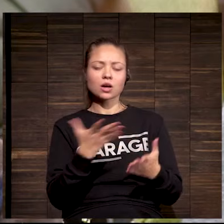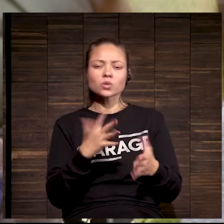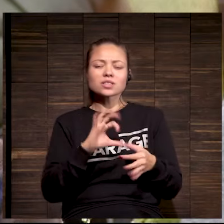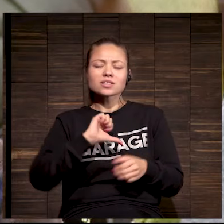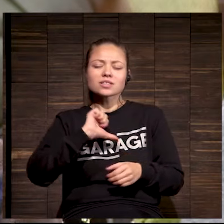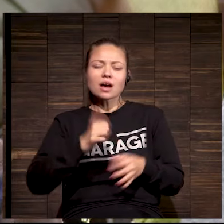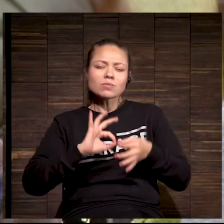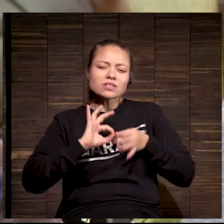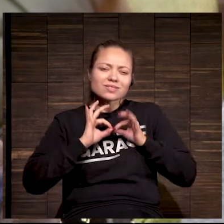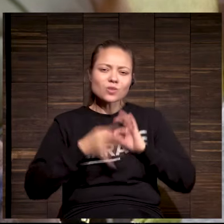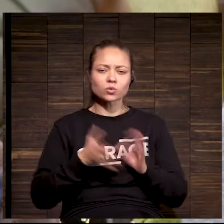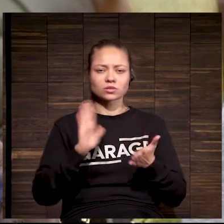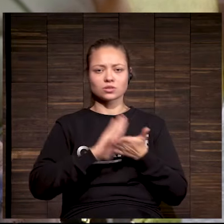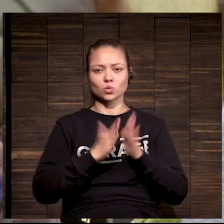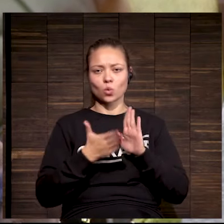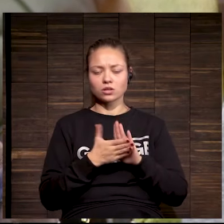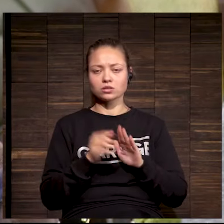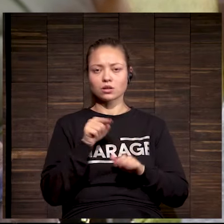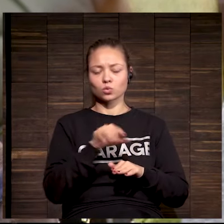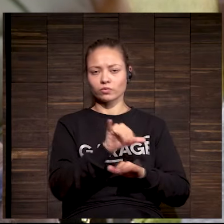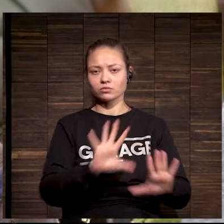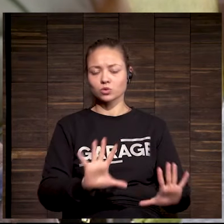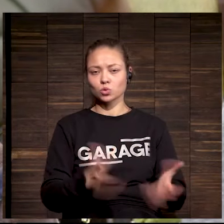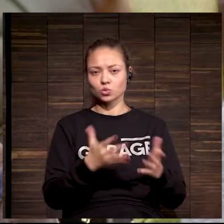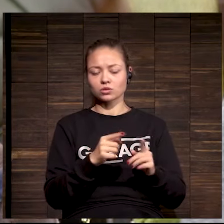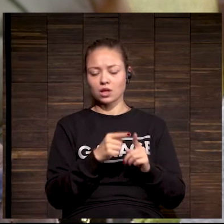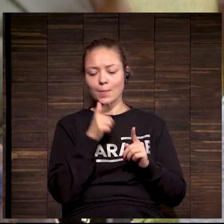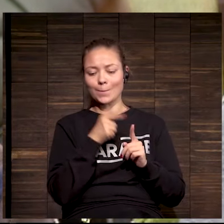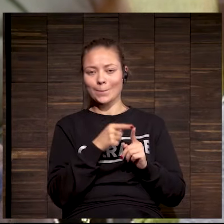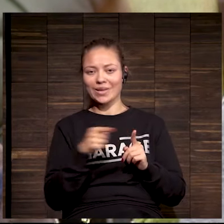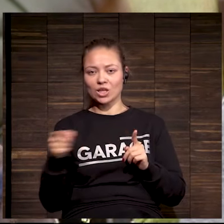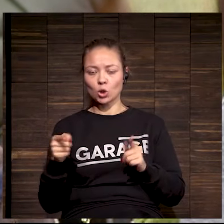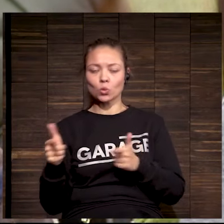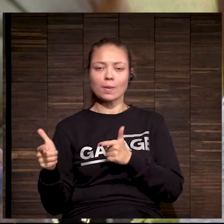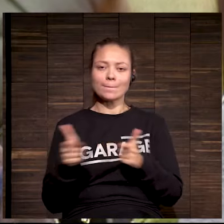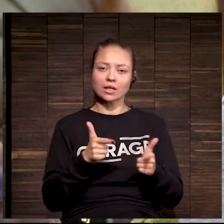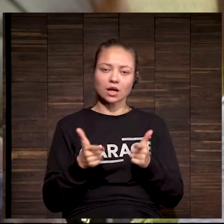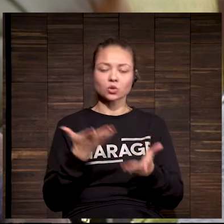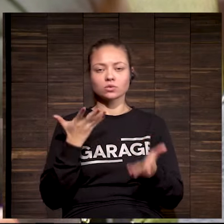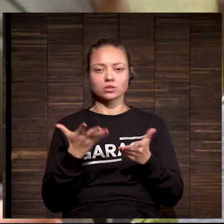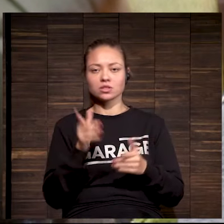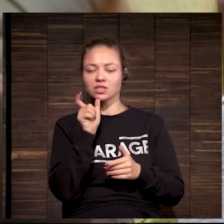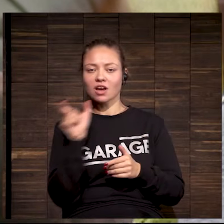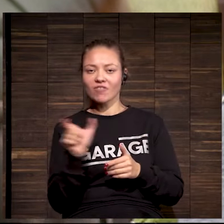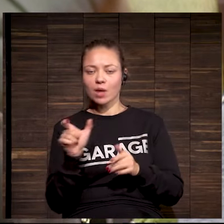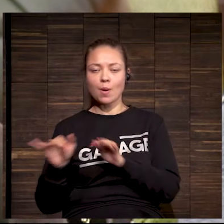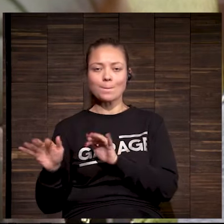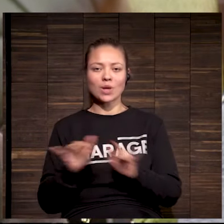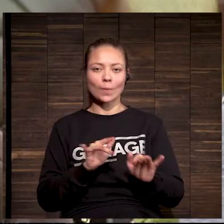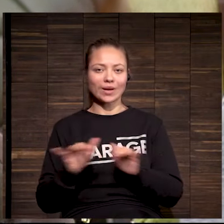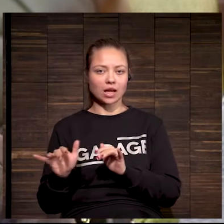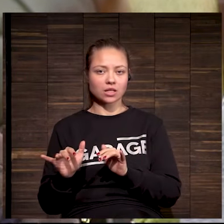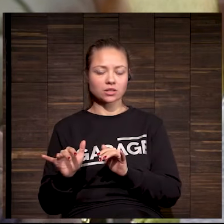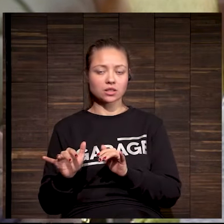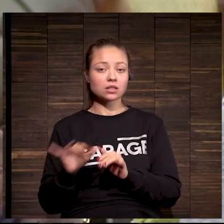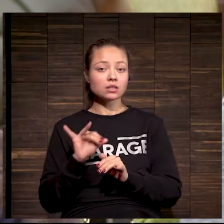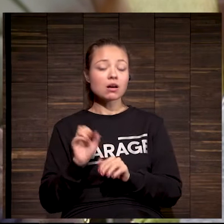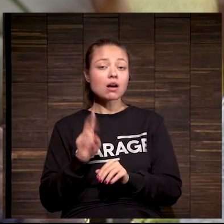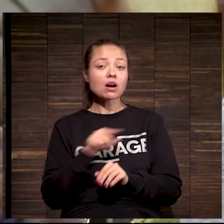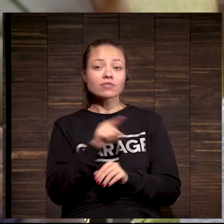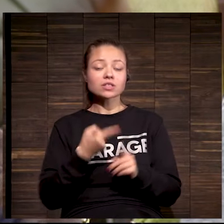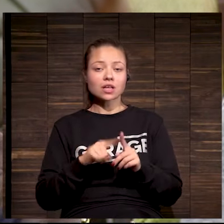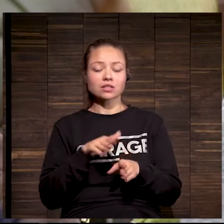сложные ситуации которая у вас случился период подготовки или за время мероприятия и как